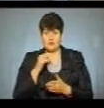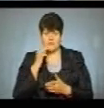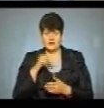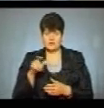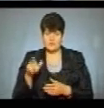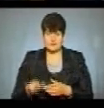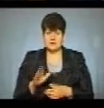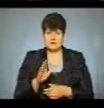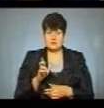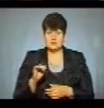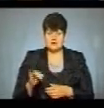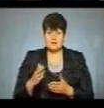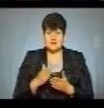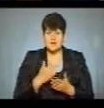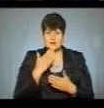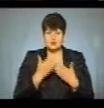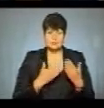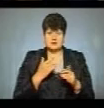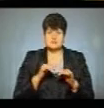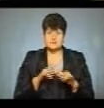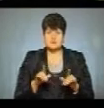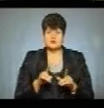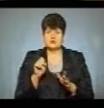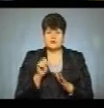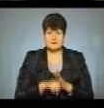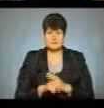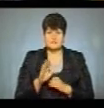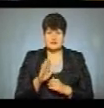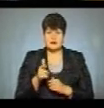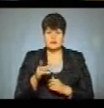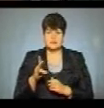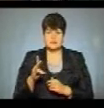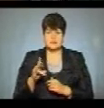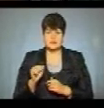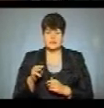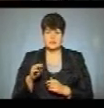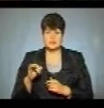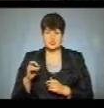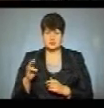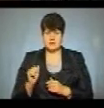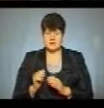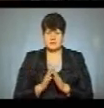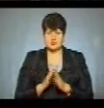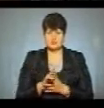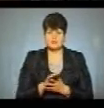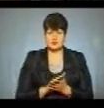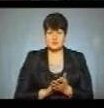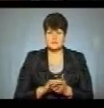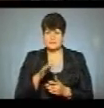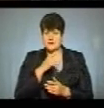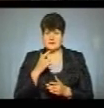Володимира Біляшевича мали допитати у справі щодо вбивства Віталія Гнатишина. Тому прошу продовжити строк для ознайомлення